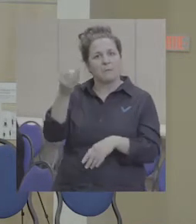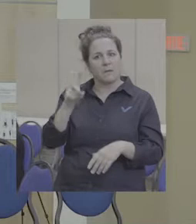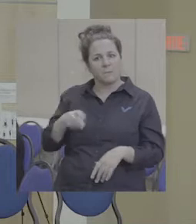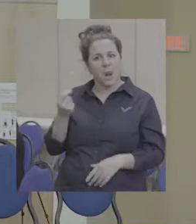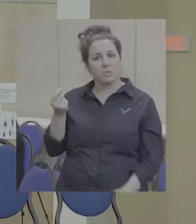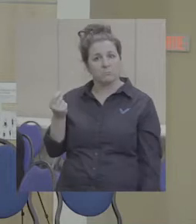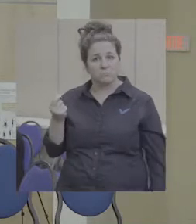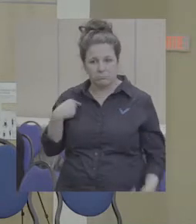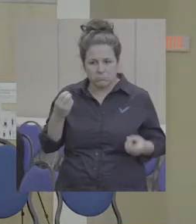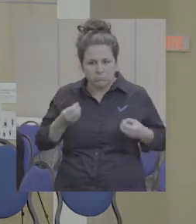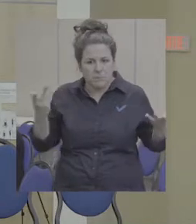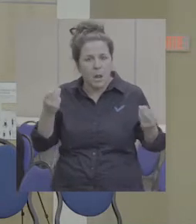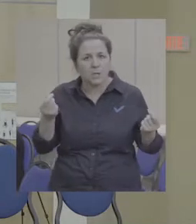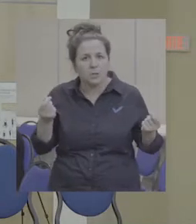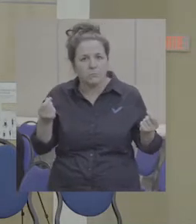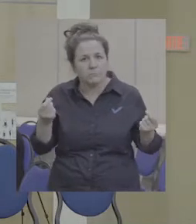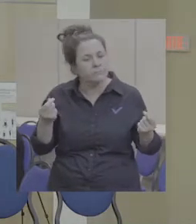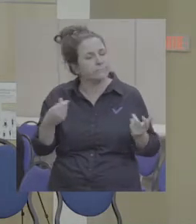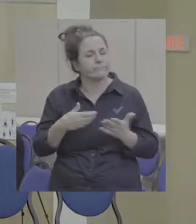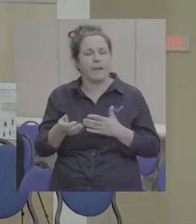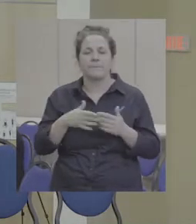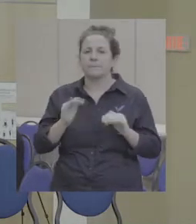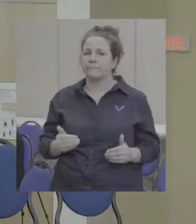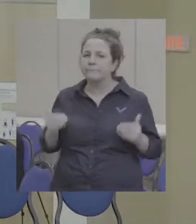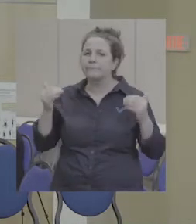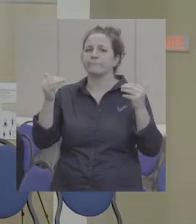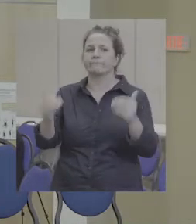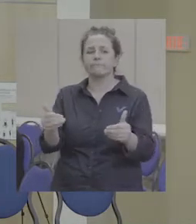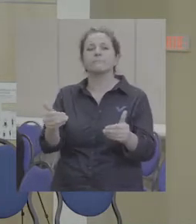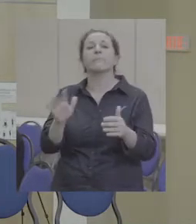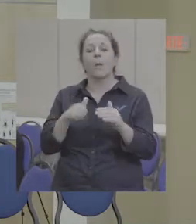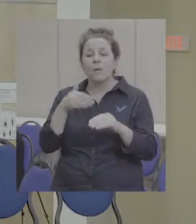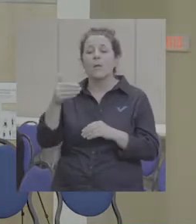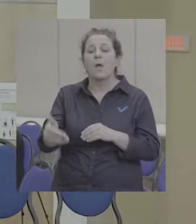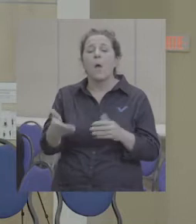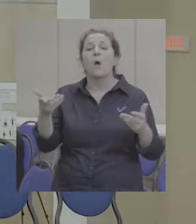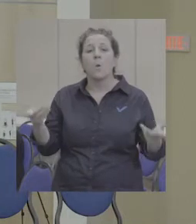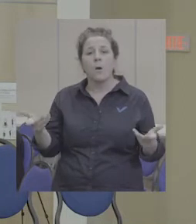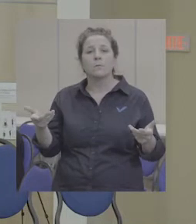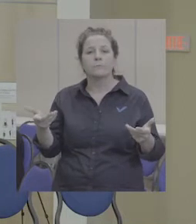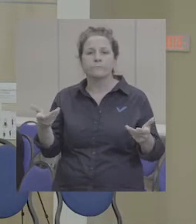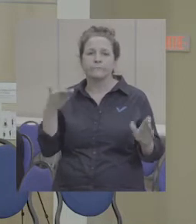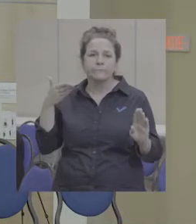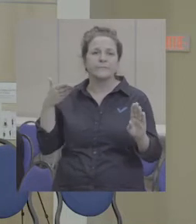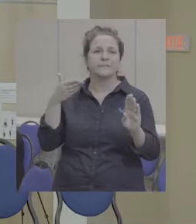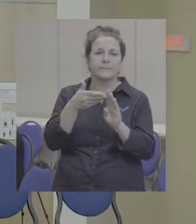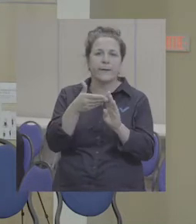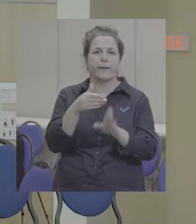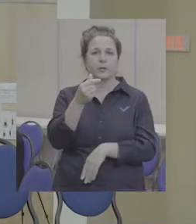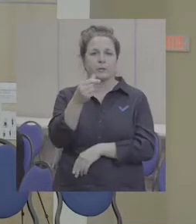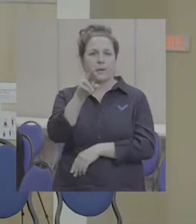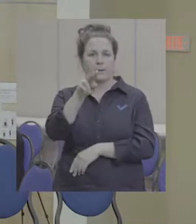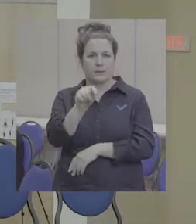Fait que, comme on n'a pas d'argent, je passe à l'autre étape. L'autre étape, c'est d'aller directement à la